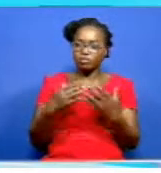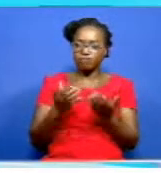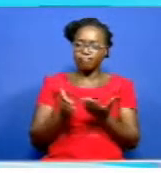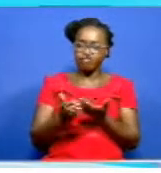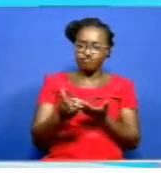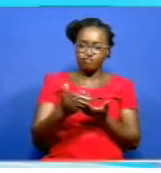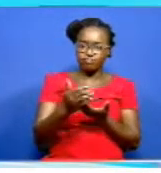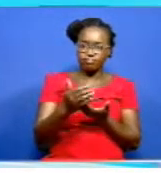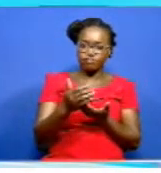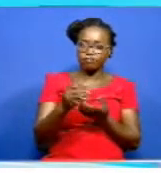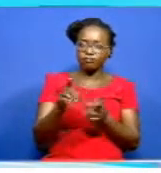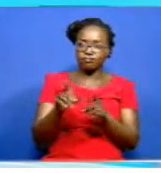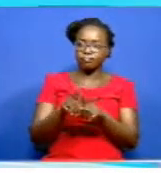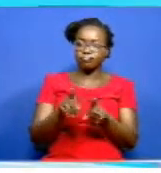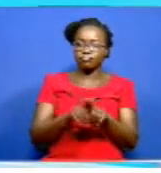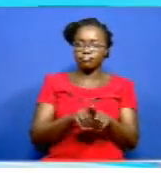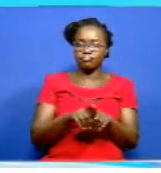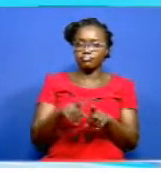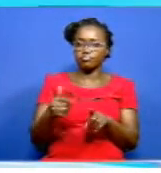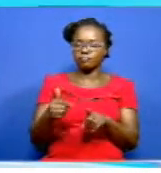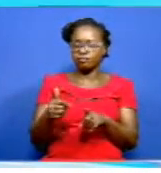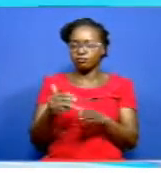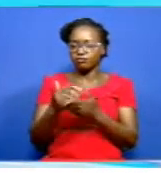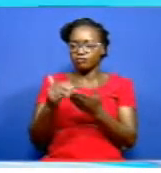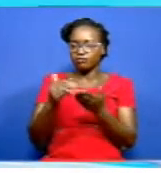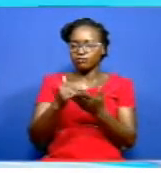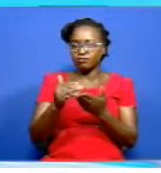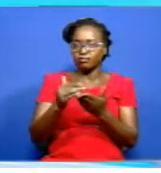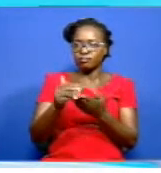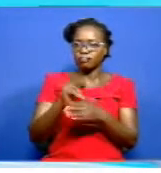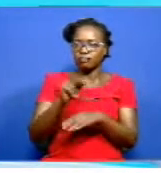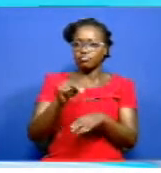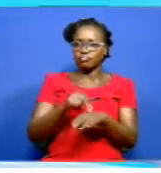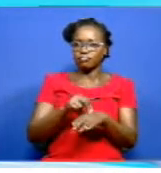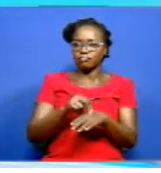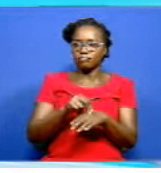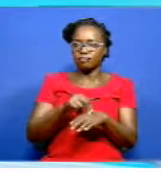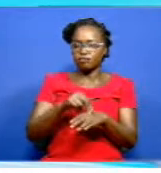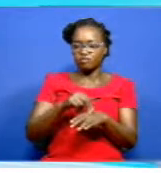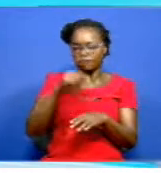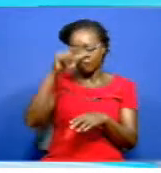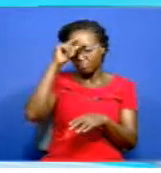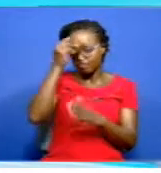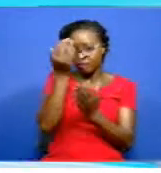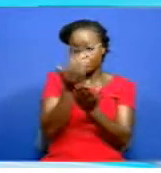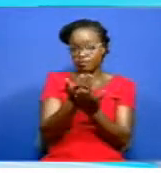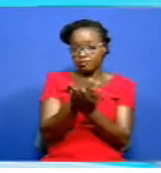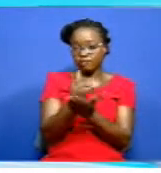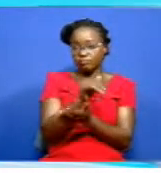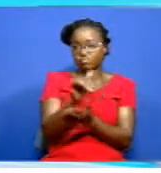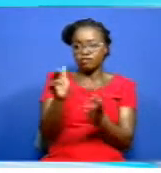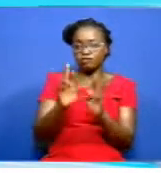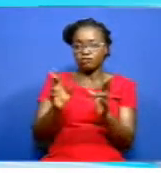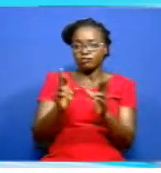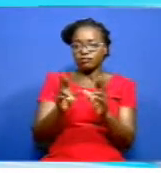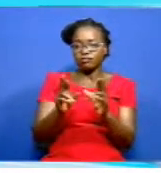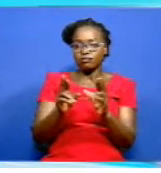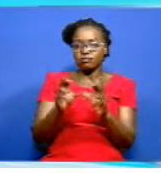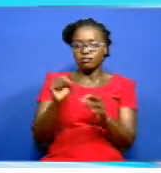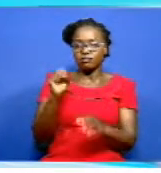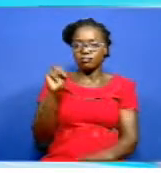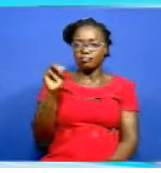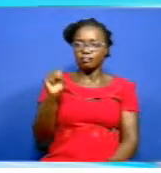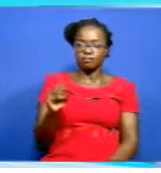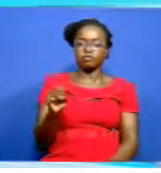vile imeanza kupeanwa katika maeneo mbalimbali ya taifa hili huduma namba. Kwa hivyo serikali ikiwasihi wale ambao tayari wamepata jumbe fupi za